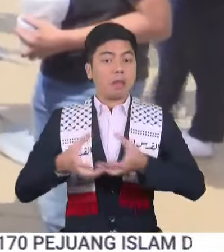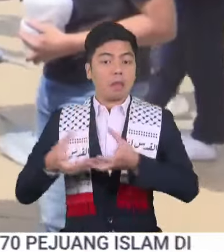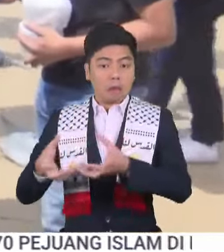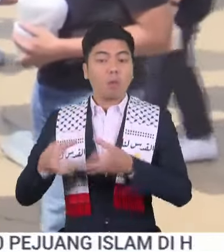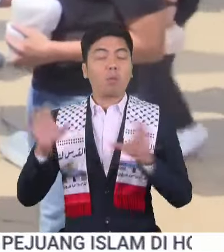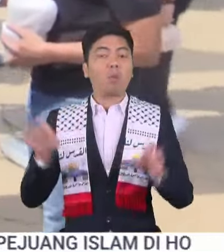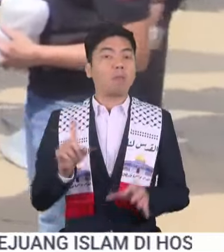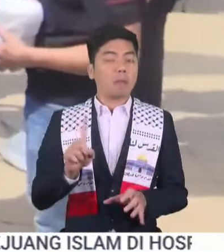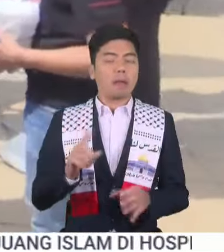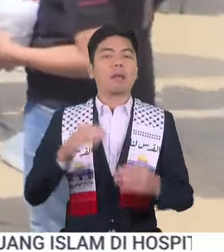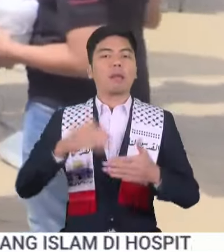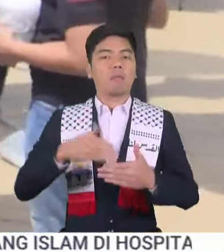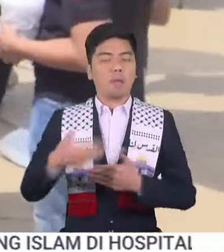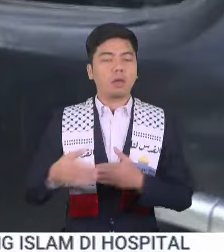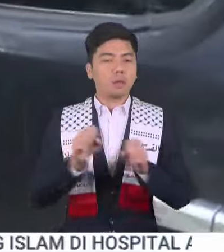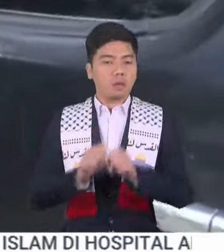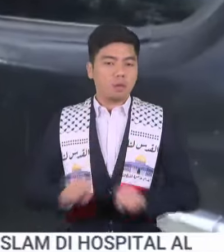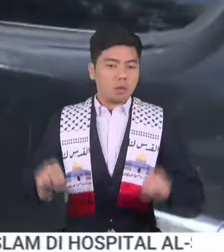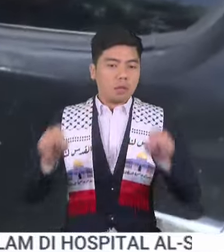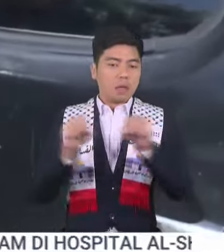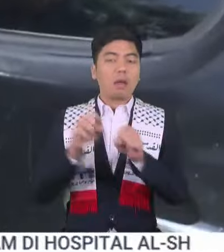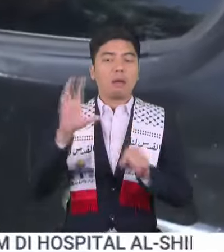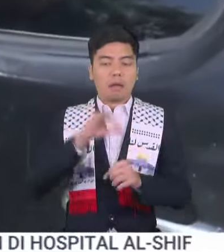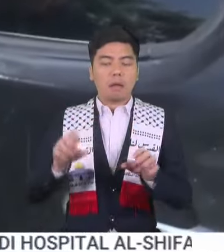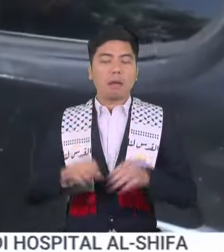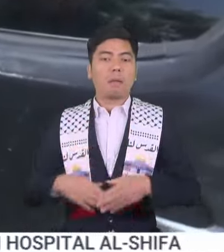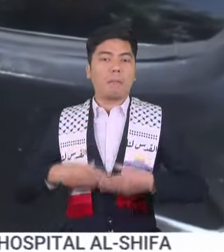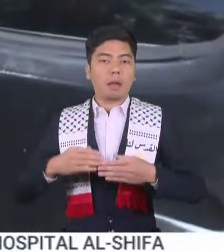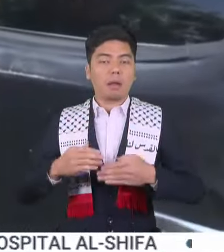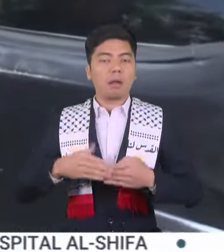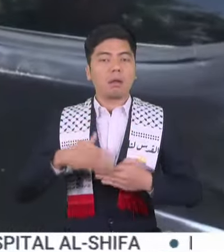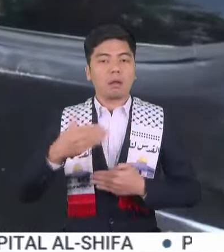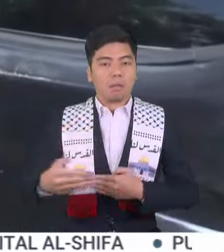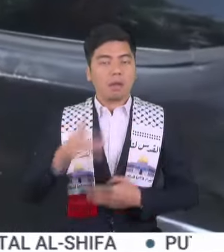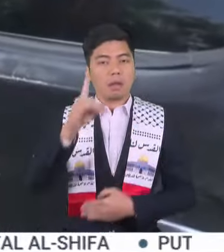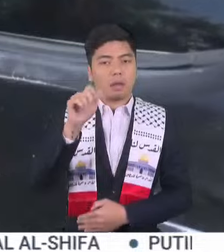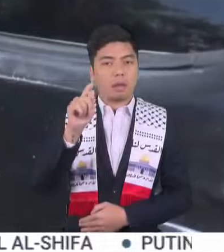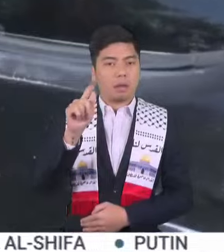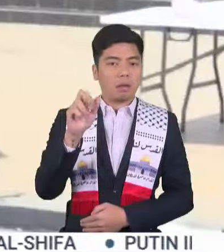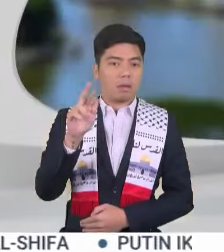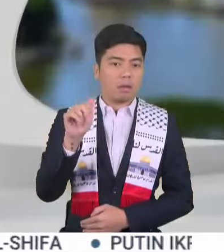di hadapan Surau Darul Islam dan di hadapan dataran Tun Tuanku Bujang Sibu.